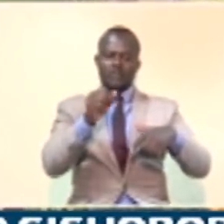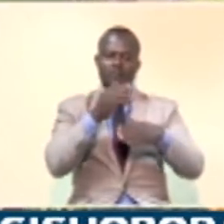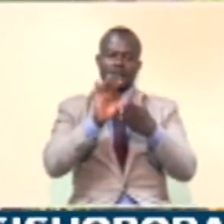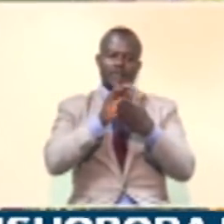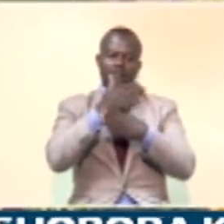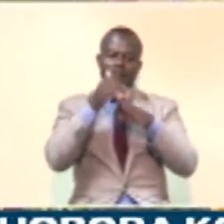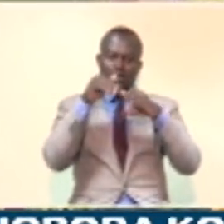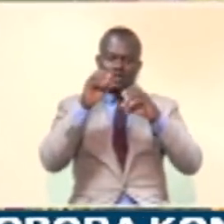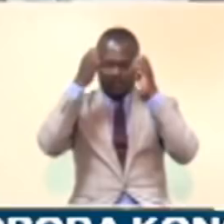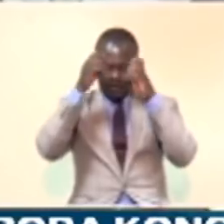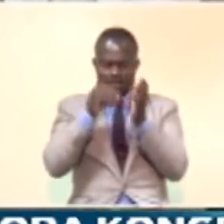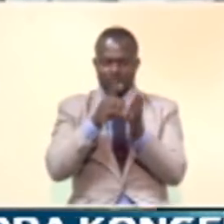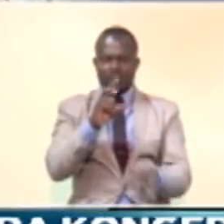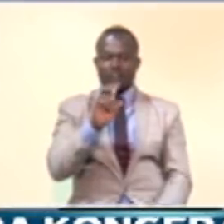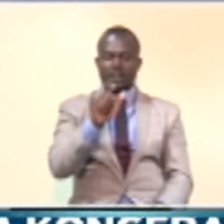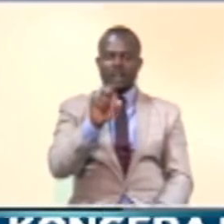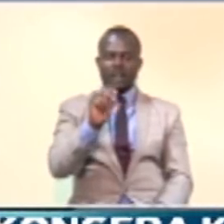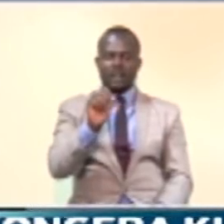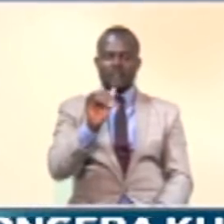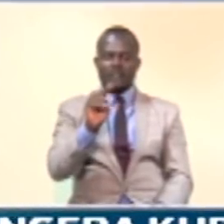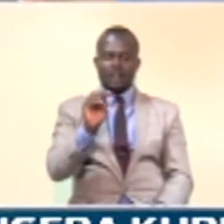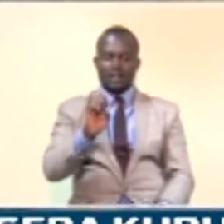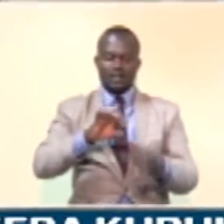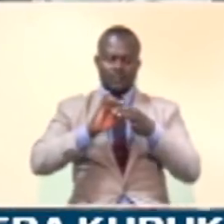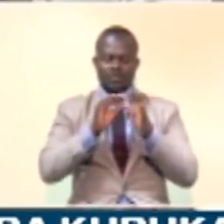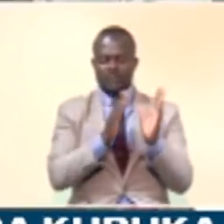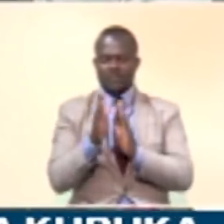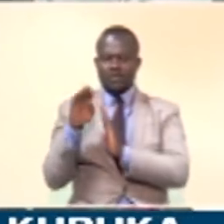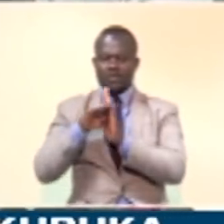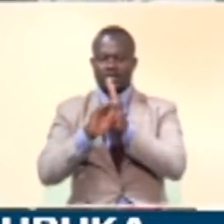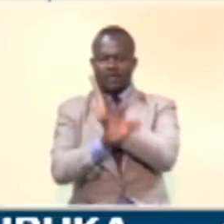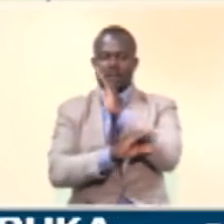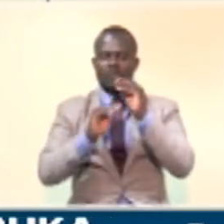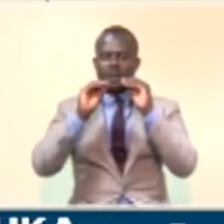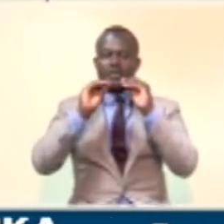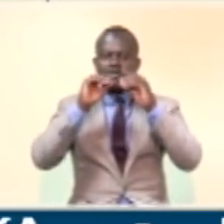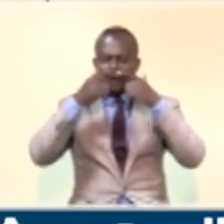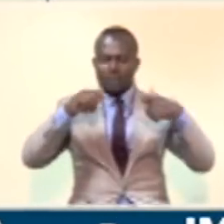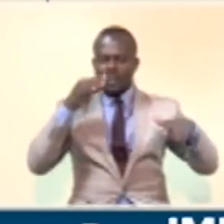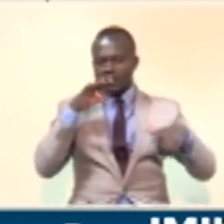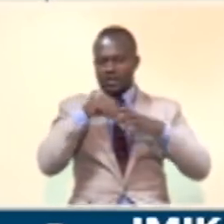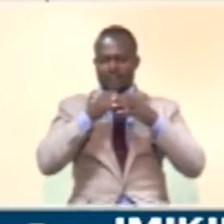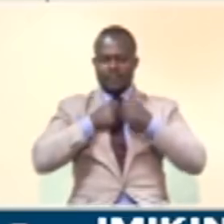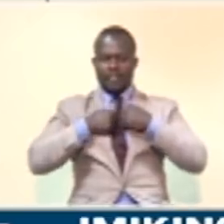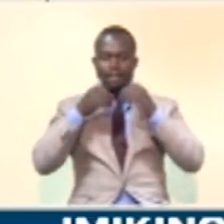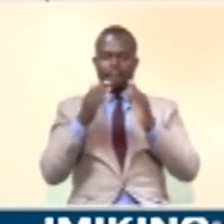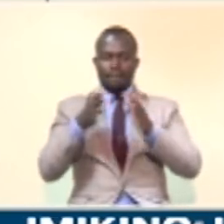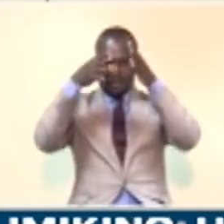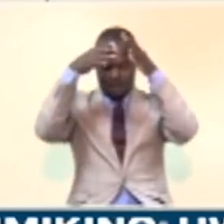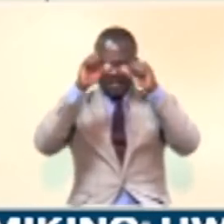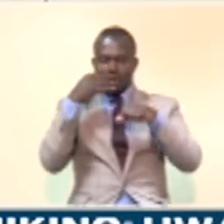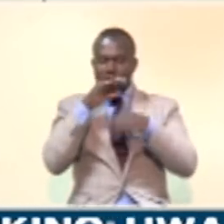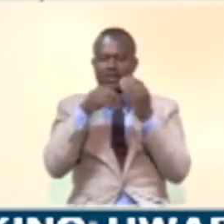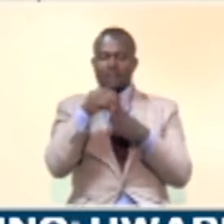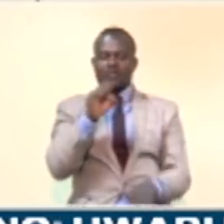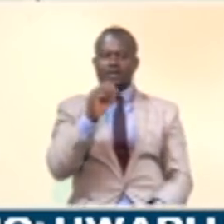Minisitiri w'Uburezi Dr. Valentine Uwamariya amasezerano y'ubufatanye mu gutegura gahunda y'igihugu yo kwigisha ururimi rw'Igifaransa mu Rwanda. Perezida w'Ubufaransa